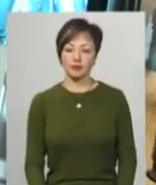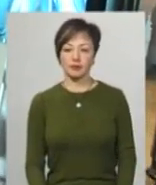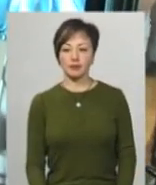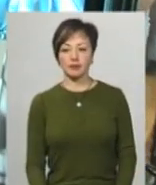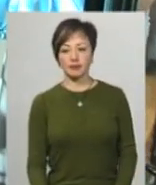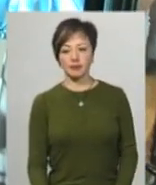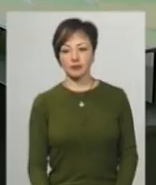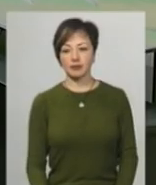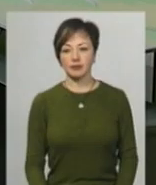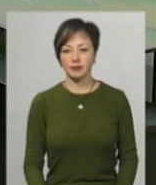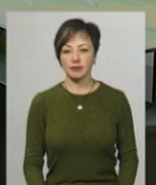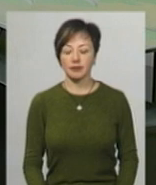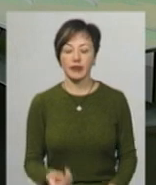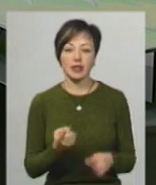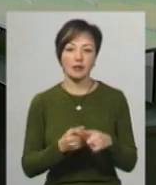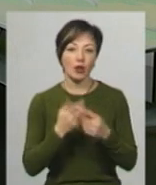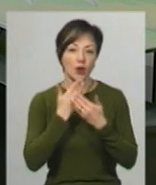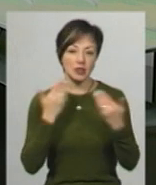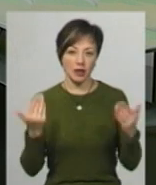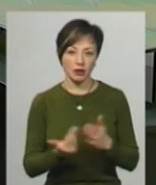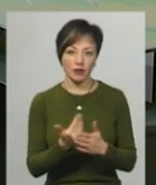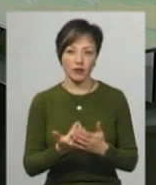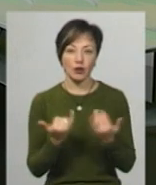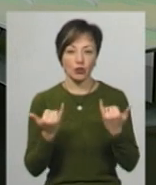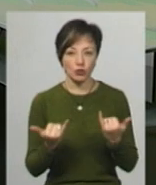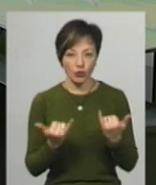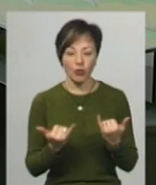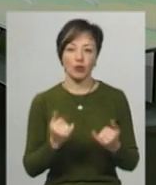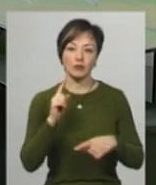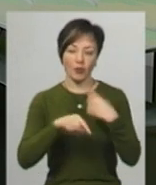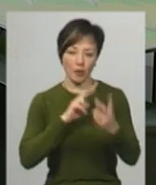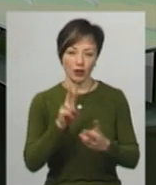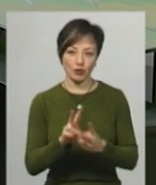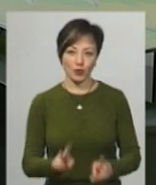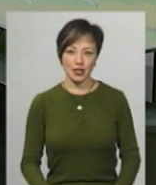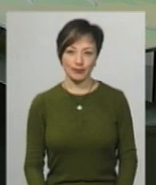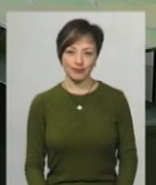Хмельницький. Це була остання інформація цього випуску. Побачимось!